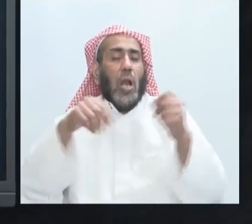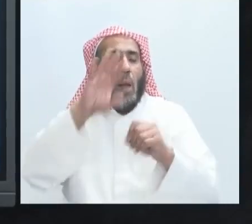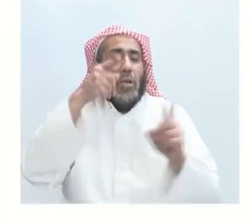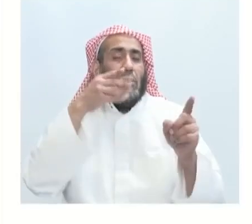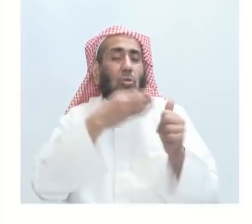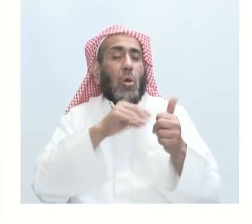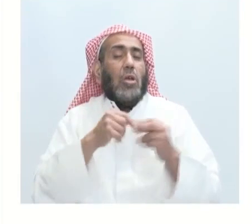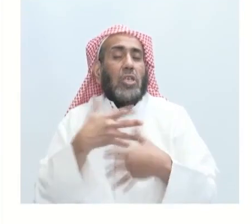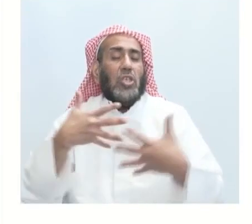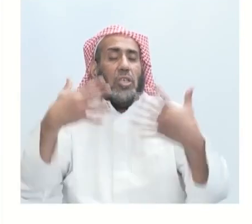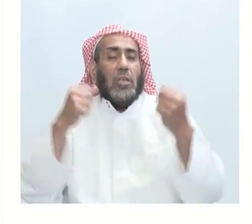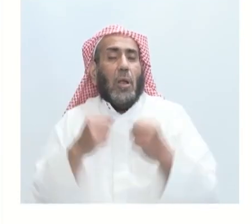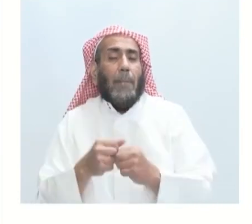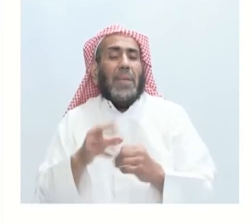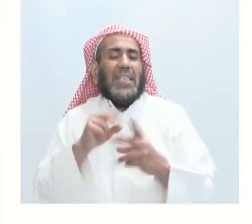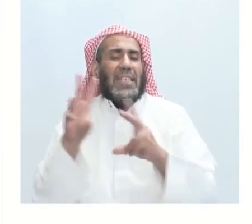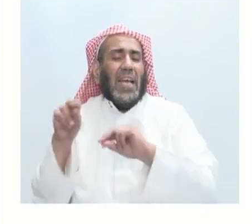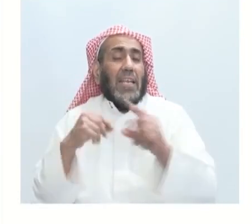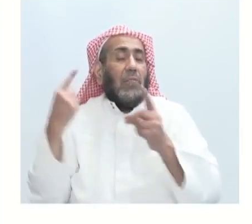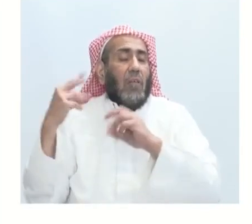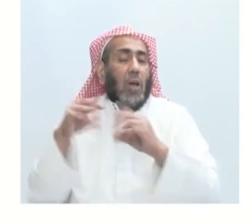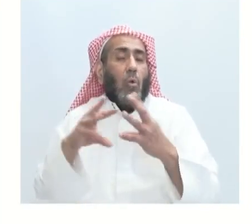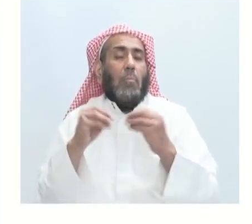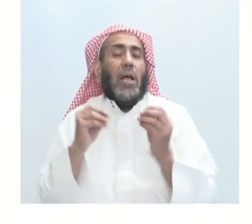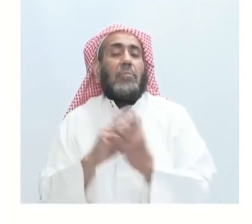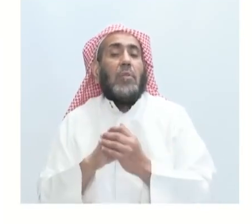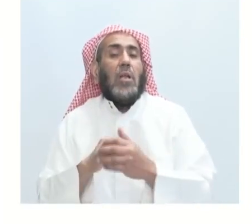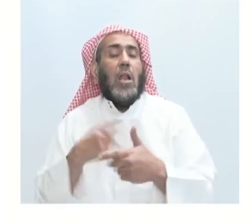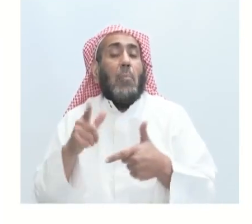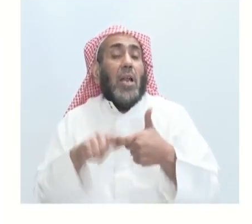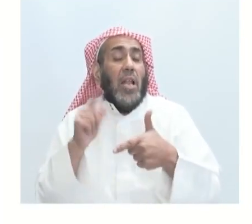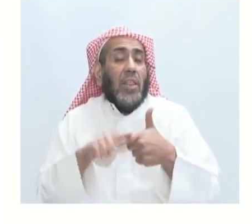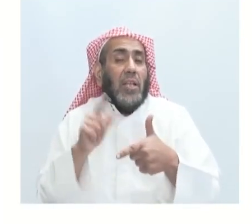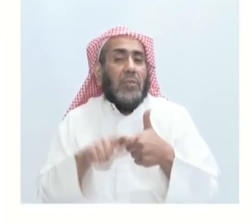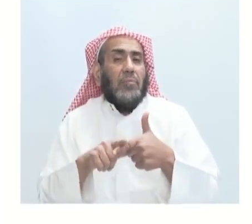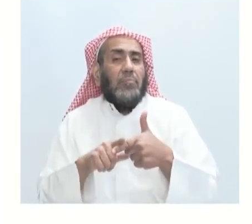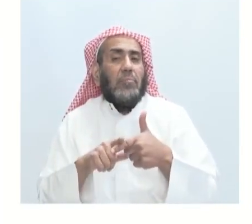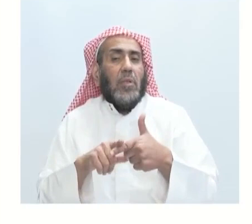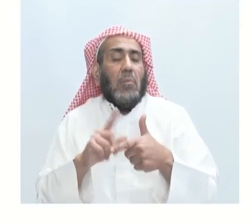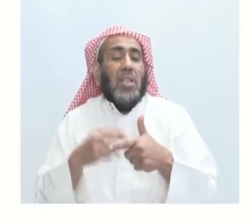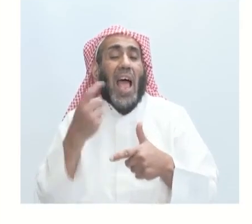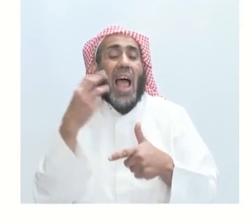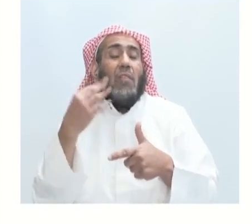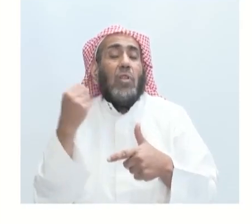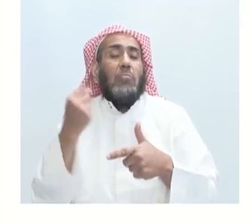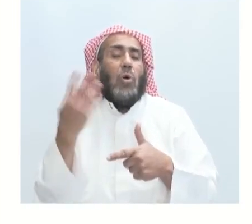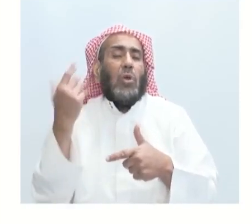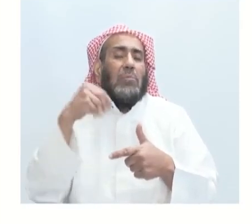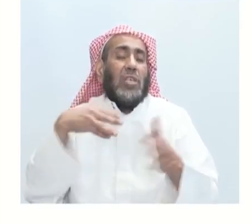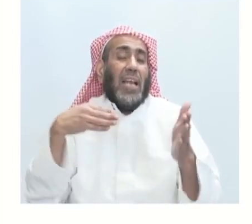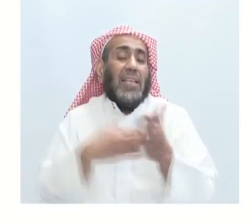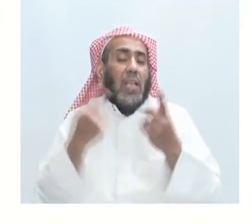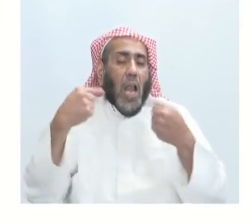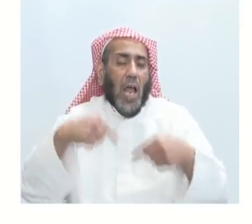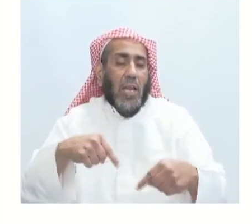واتسم بشعر هذه المرحله بالتقليد في الافكار والمعاني المرحله الثانيه من 1351 هجريه حتى